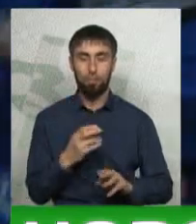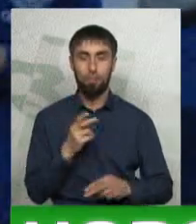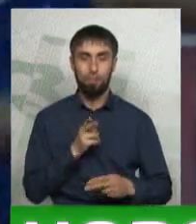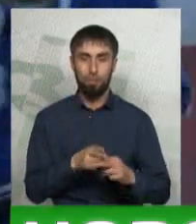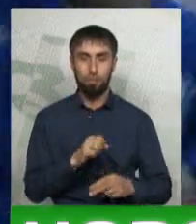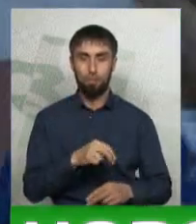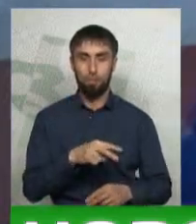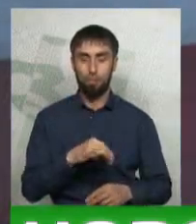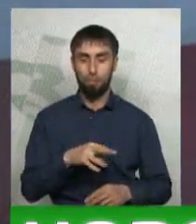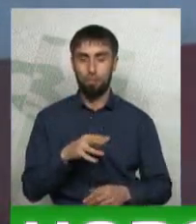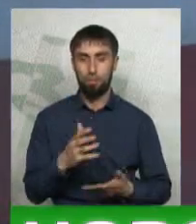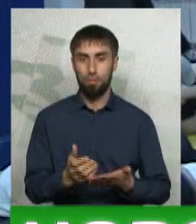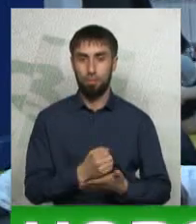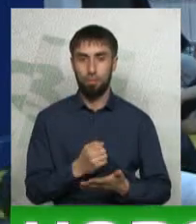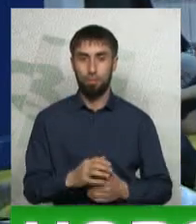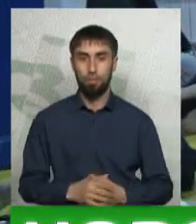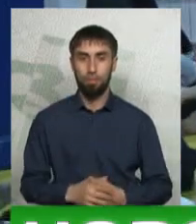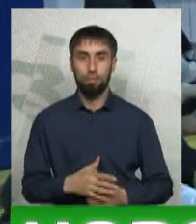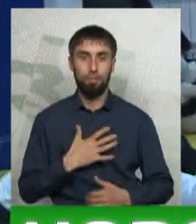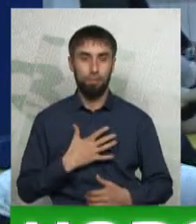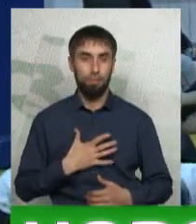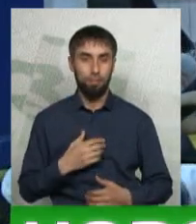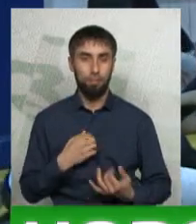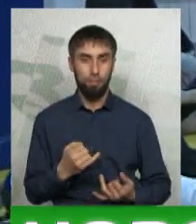помешало Алиму уверенно взять золото.